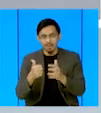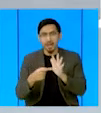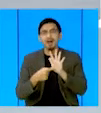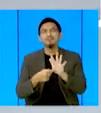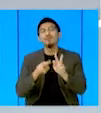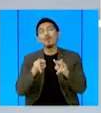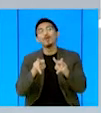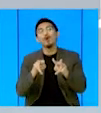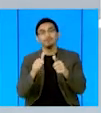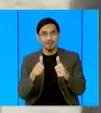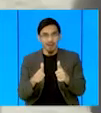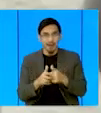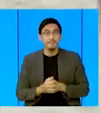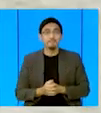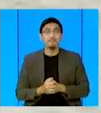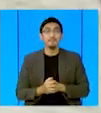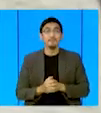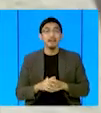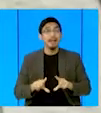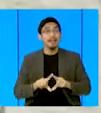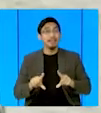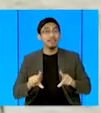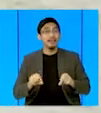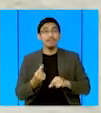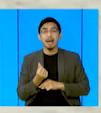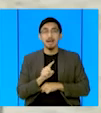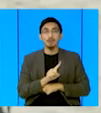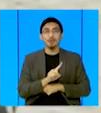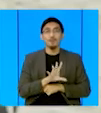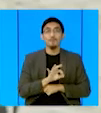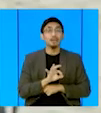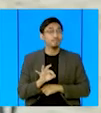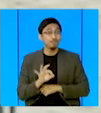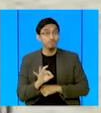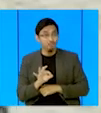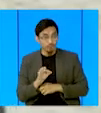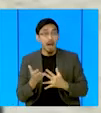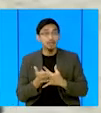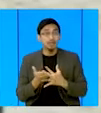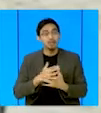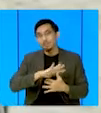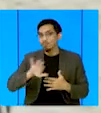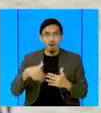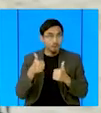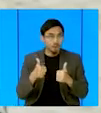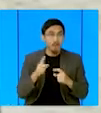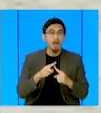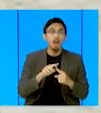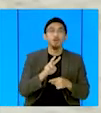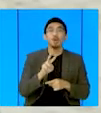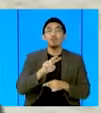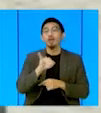juga memberikan tiket masuk Rp150.000 bagi semua akses pada tanggal 22 Juni mendatang. Dari